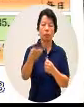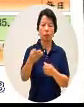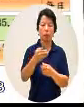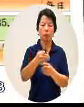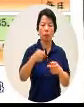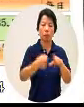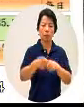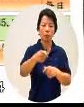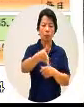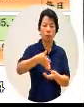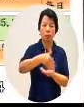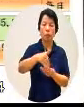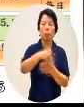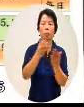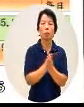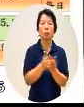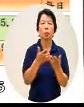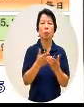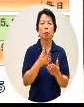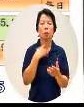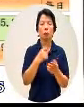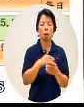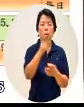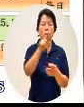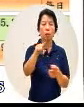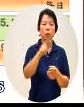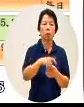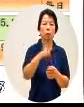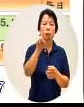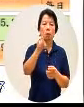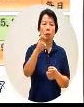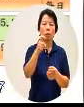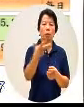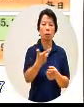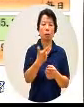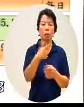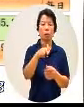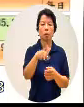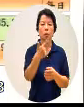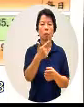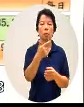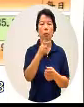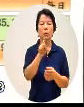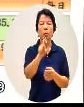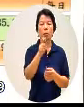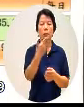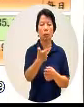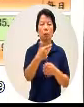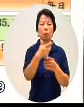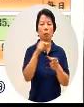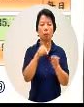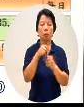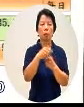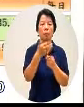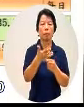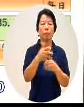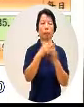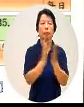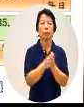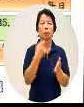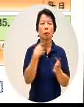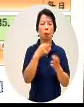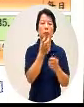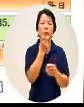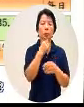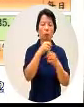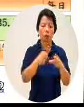他的用電量呢十六點八萬度平均呢中央公園一天用電呢四